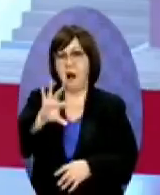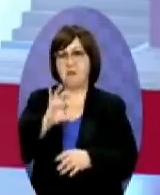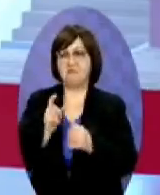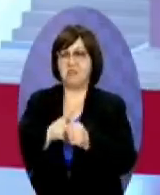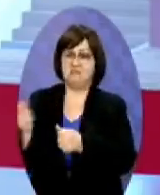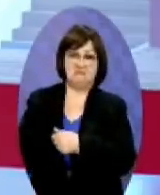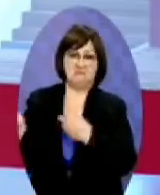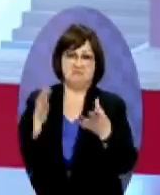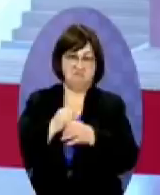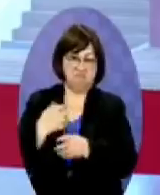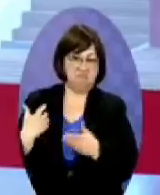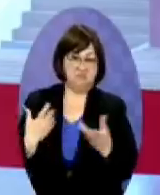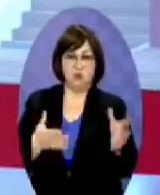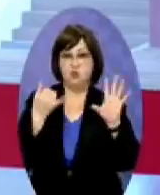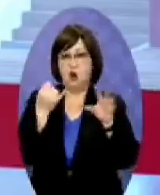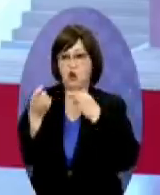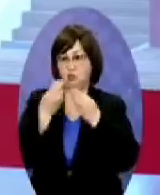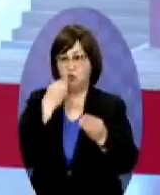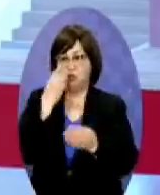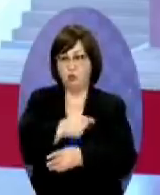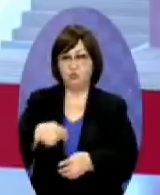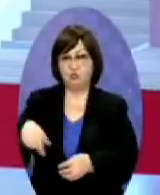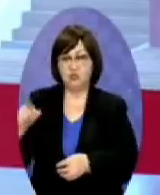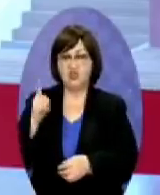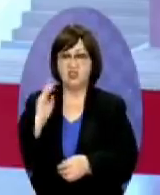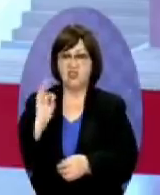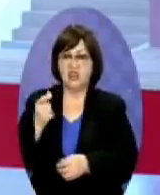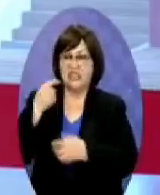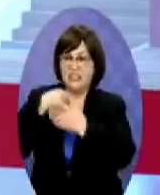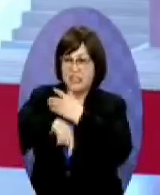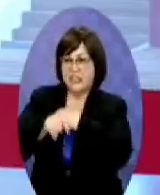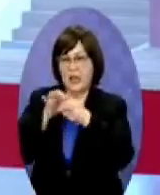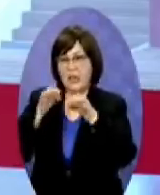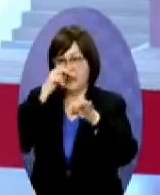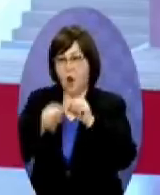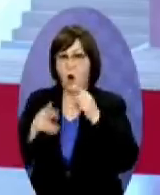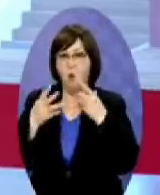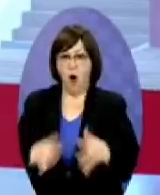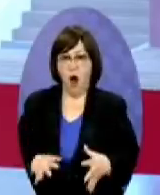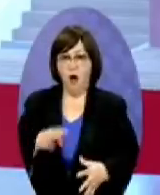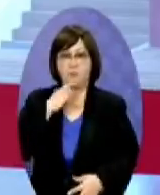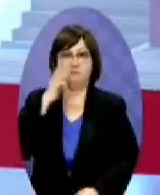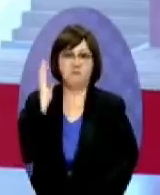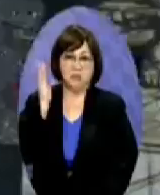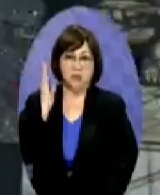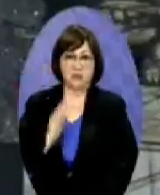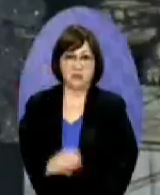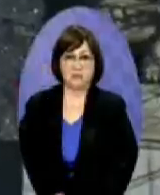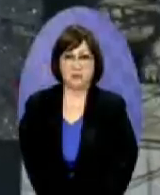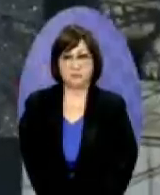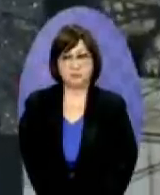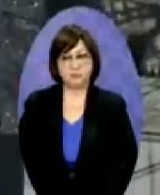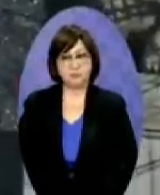нийслэлийн прокурорын газраас 6 шүүгчийн хэрэгт хэрхэн хяналт тавьж ажилласан талаараа мэдээлэл өглөө.